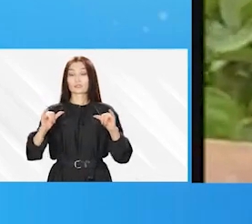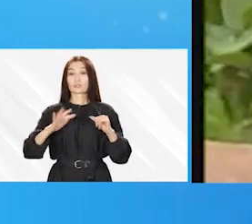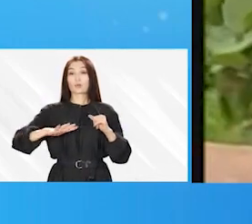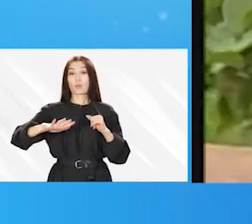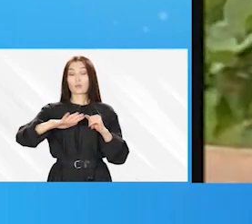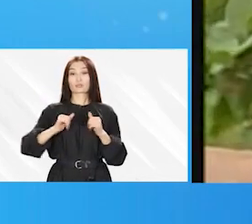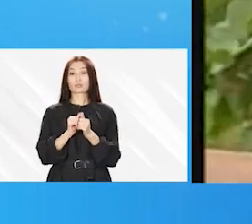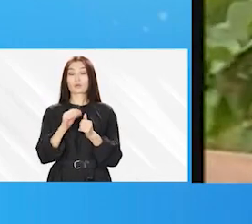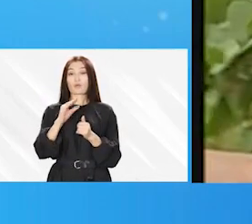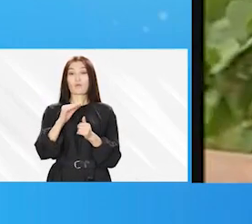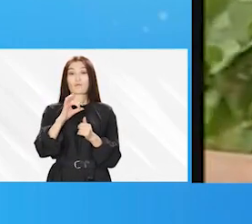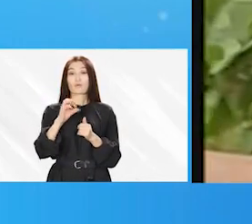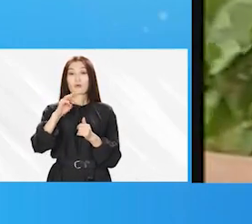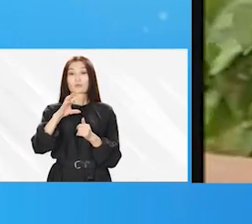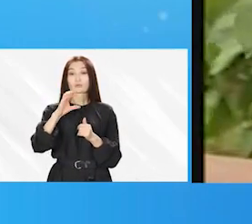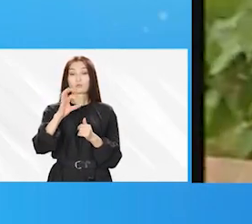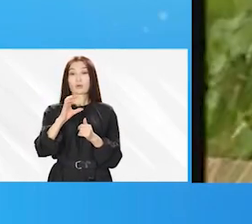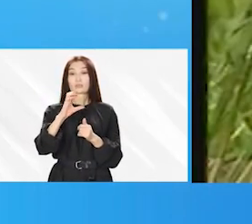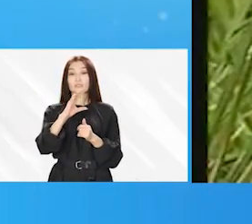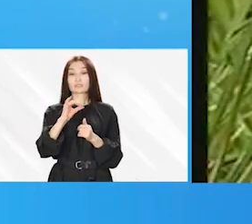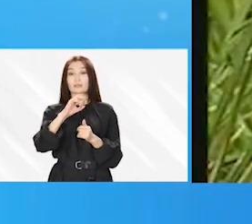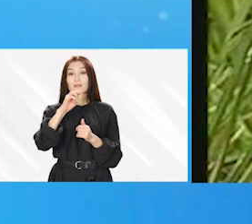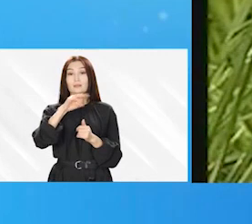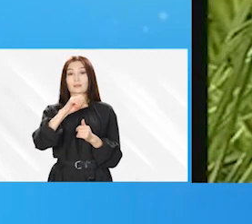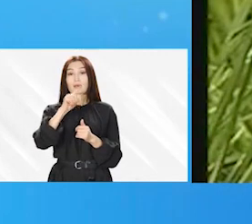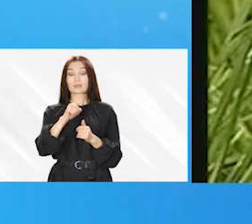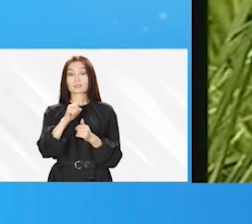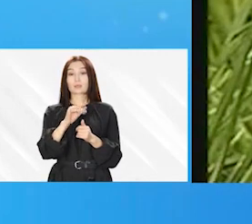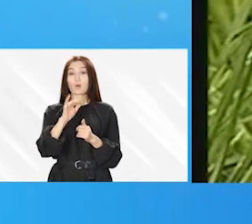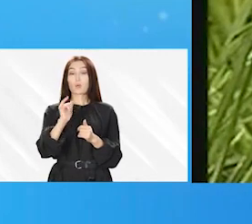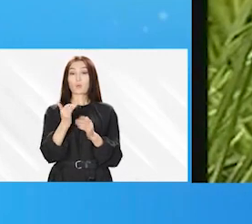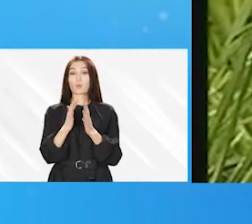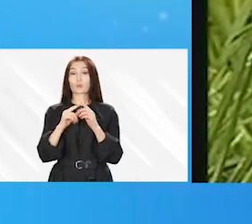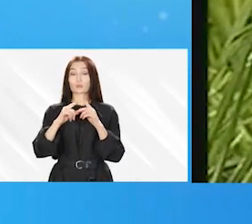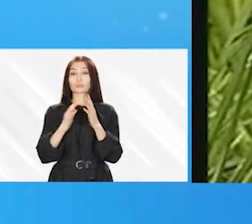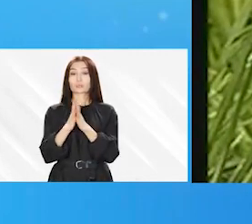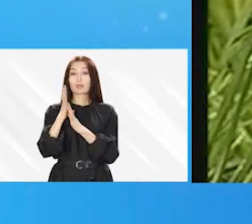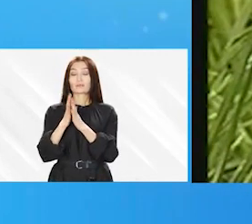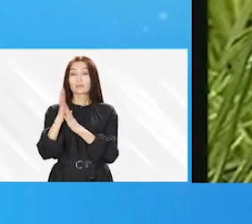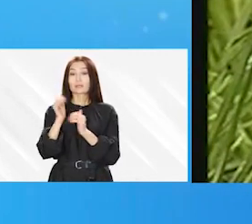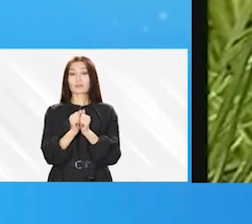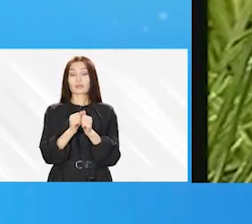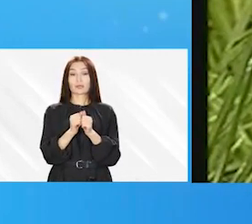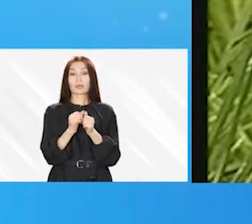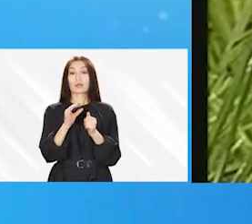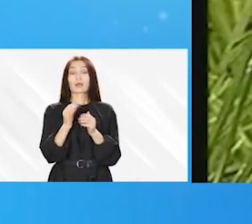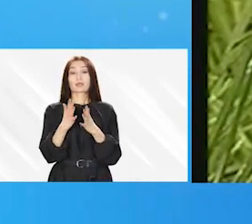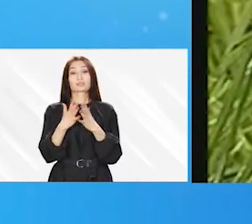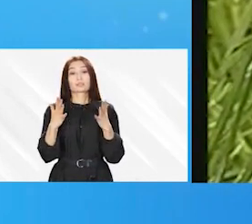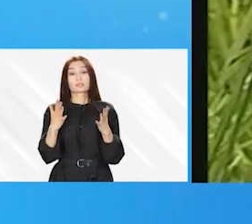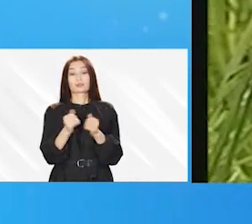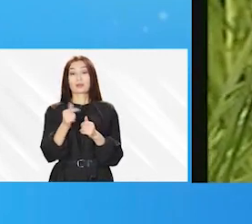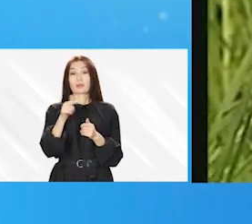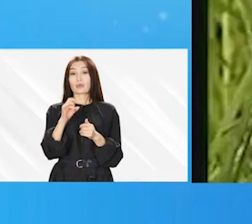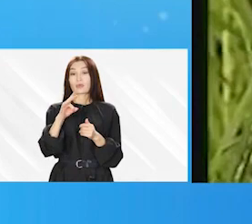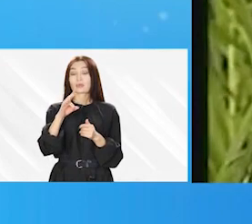площади фотосинтеза у травянистых растений побеги обогащения часто являются